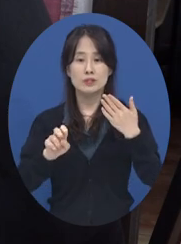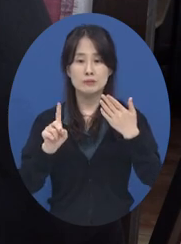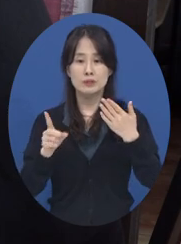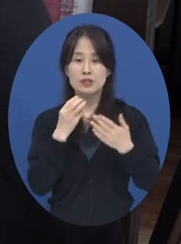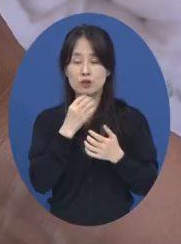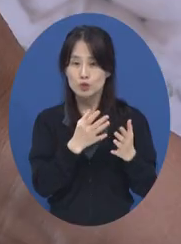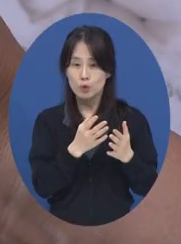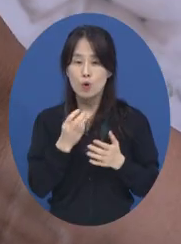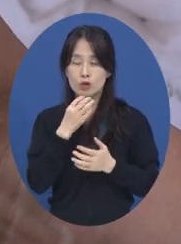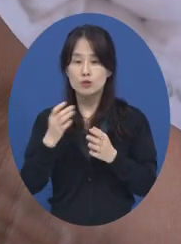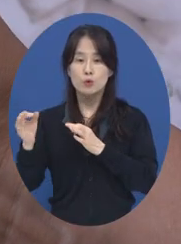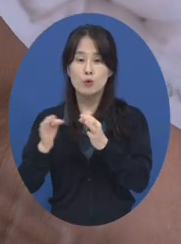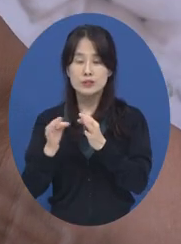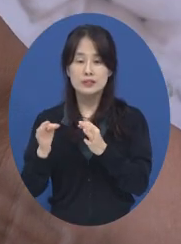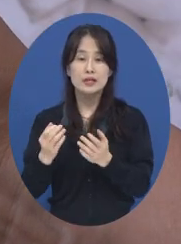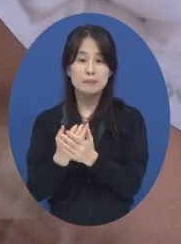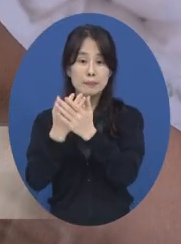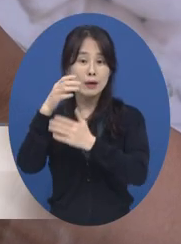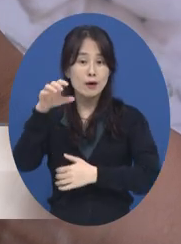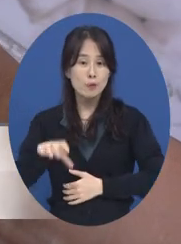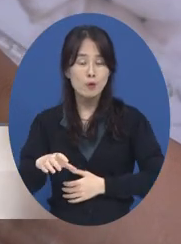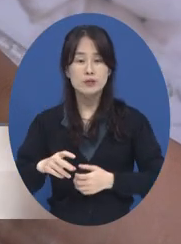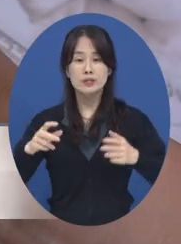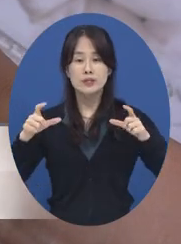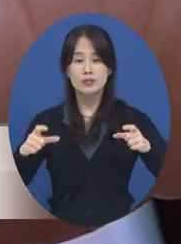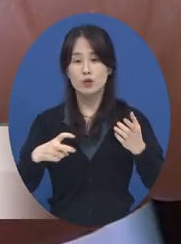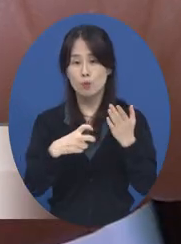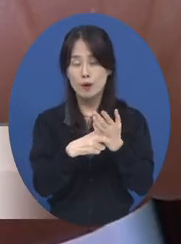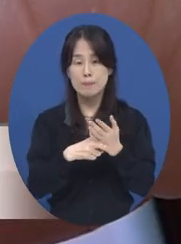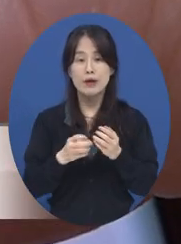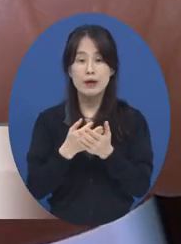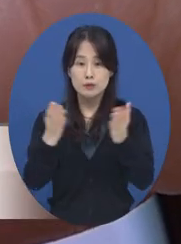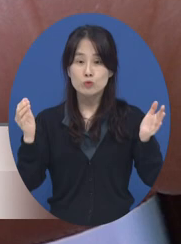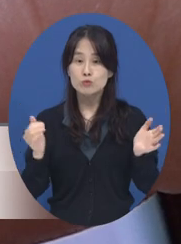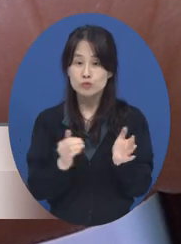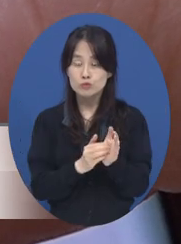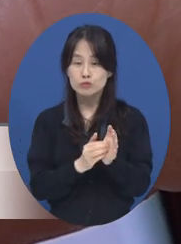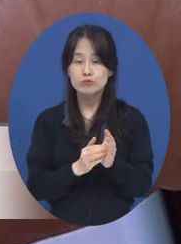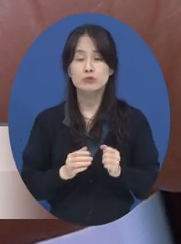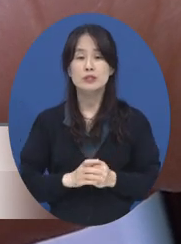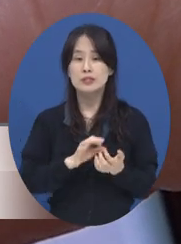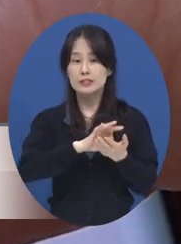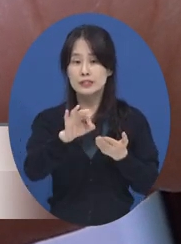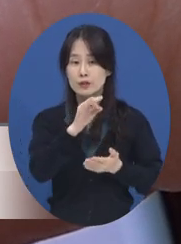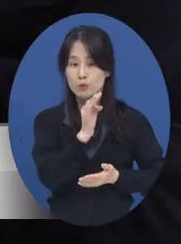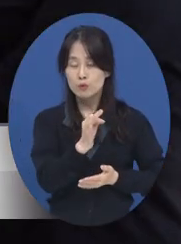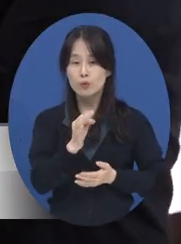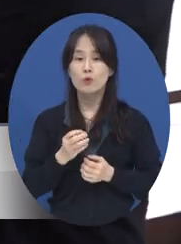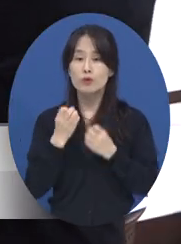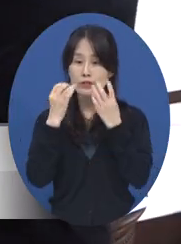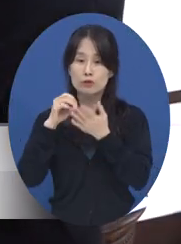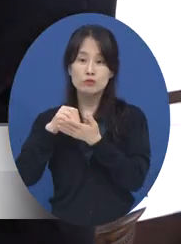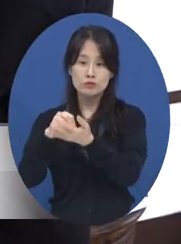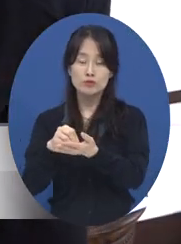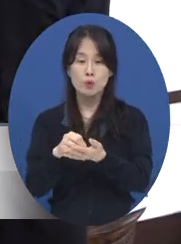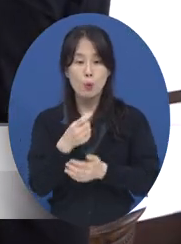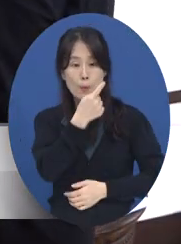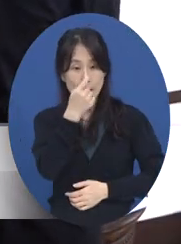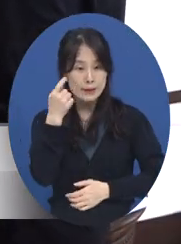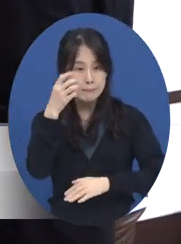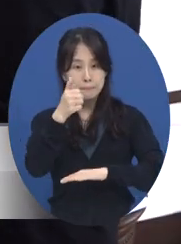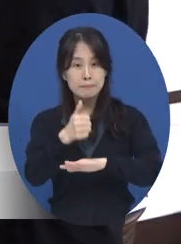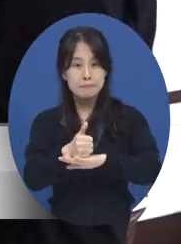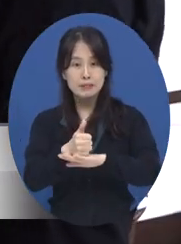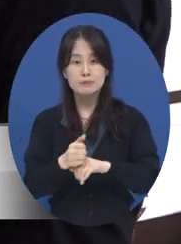경기도와 경기도시장상권진흥원이 한정판 지역화폐 지급 이후 지역화폐 사용액과 신규 등록 건수를 확인한